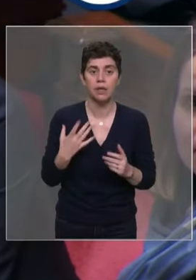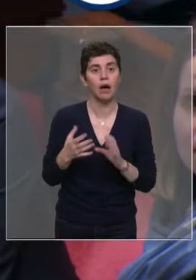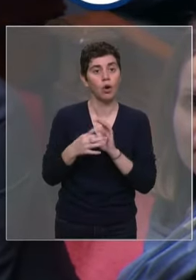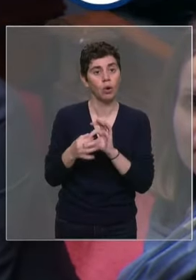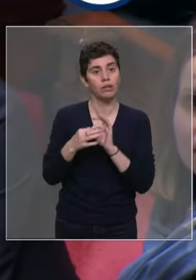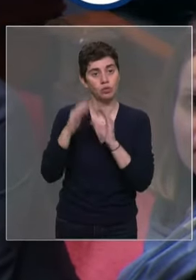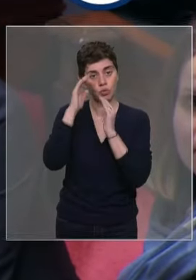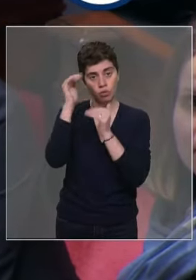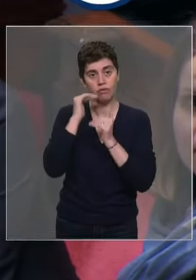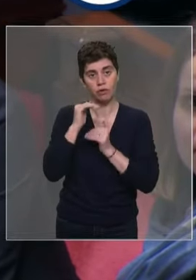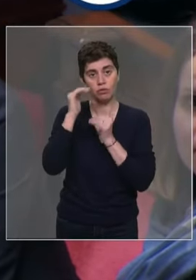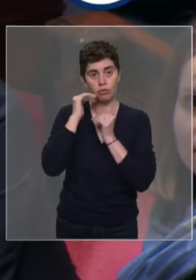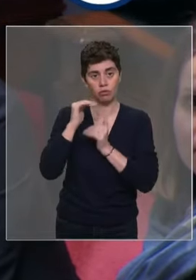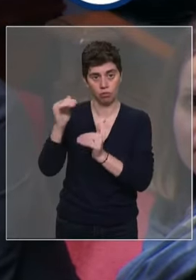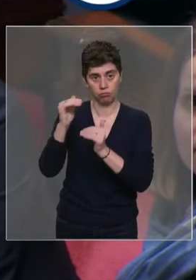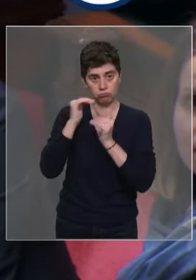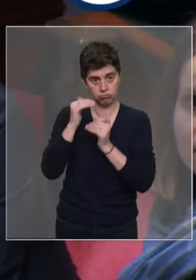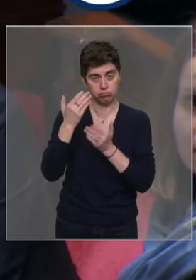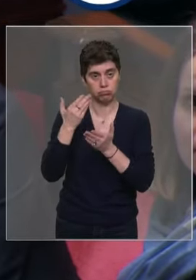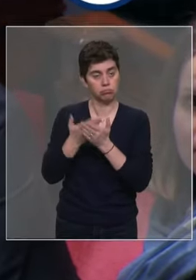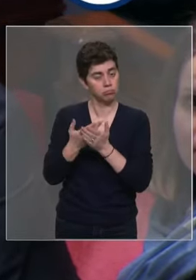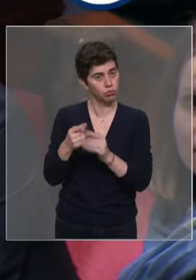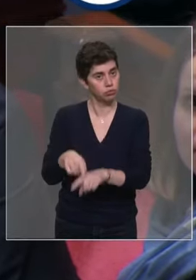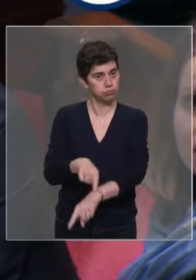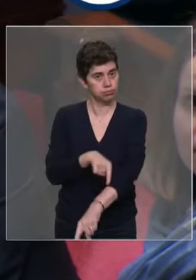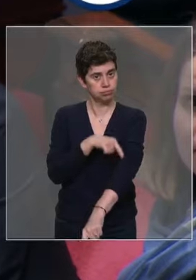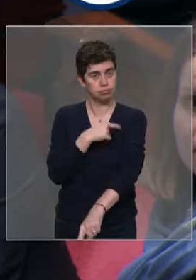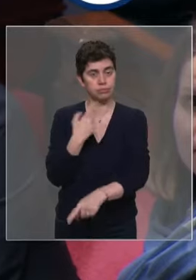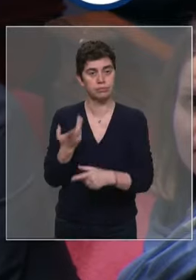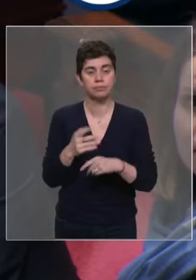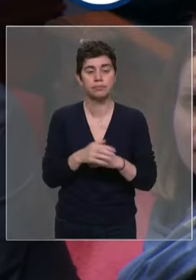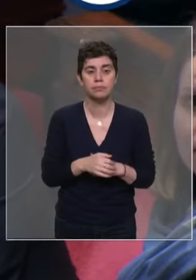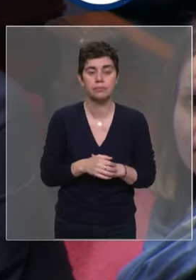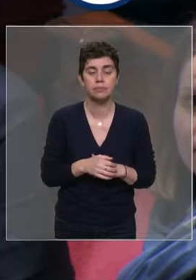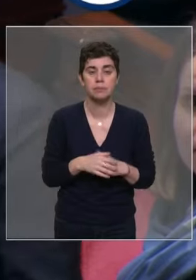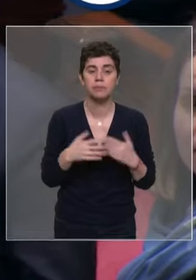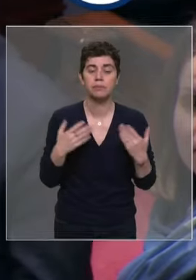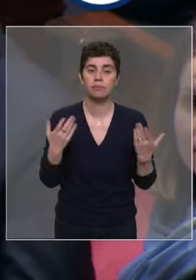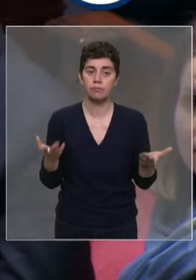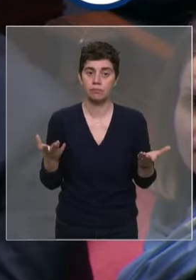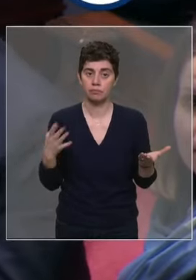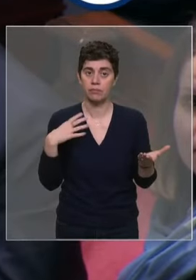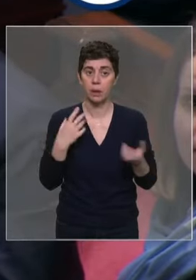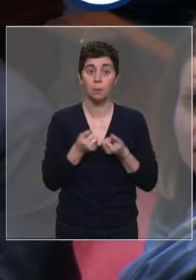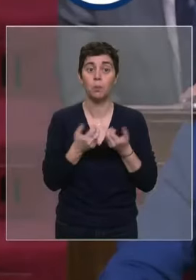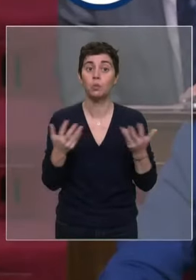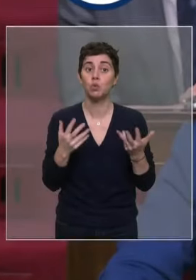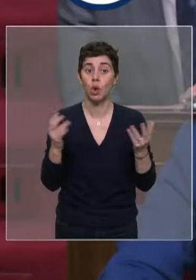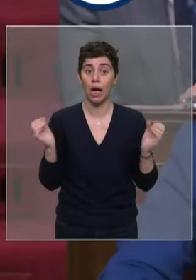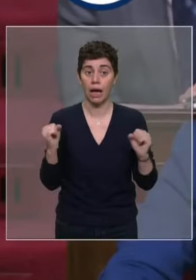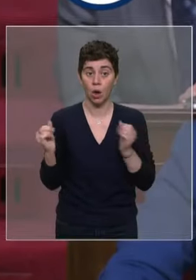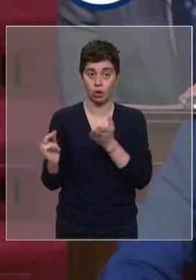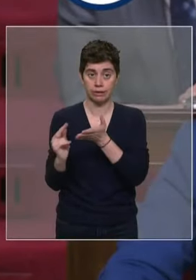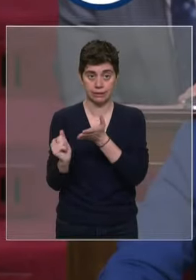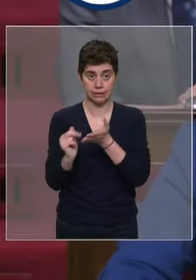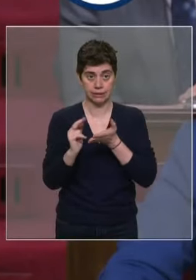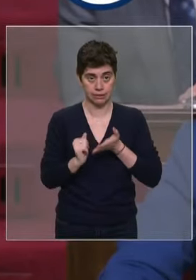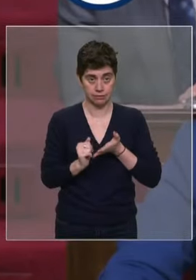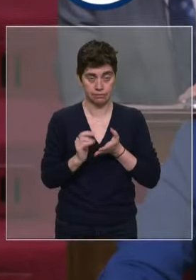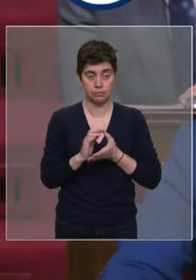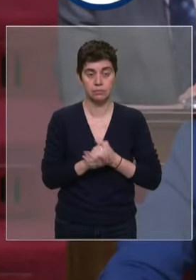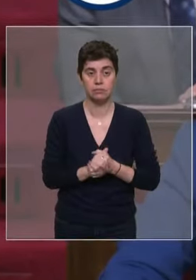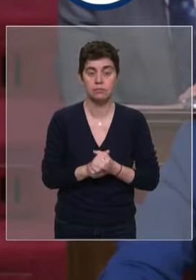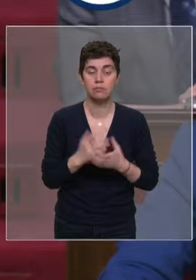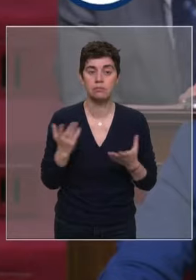et une coopération bilatérale de longue date. À cette occasion, plusieurs accords ont été signés, et